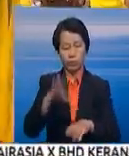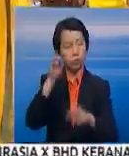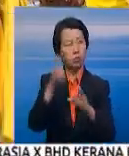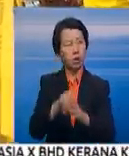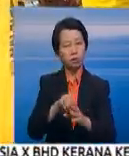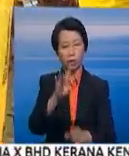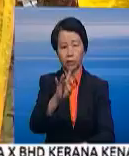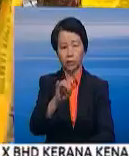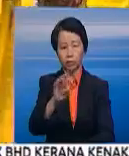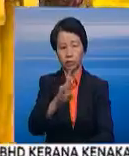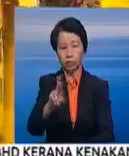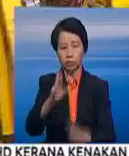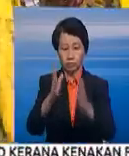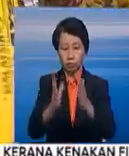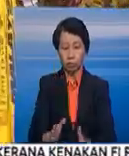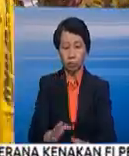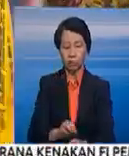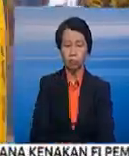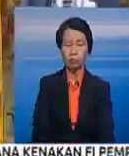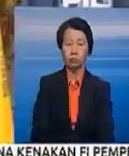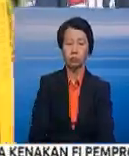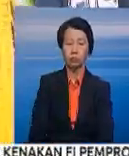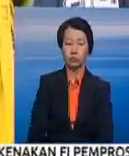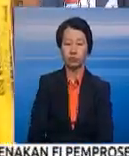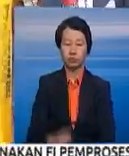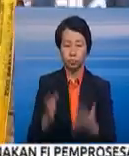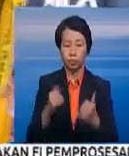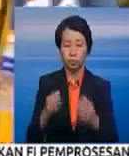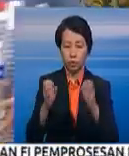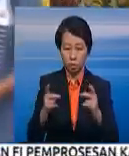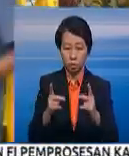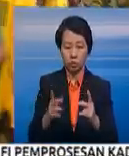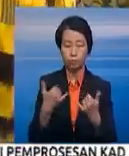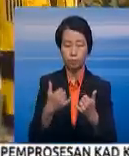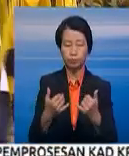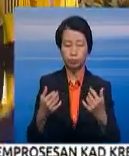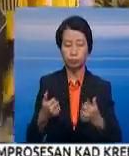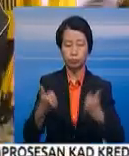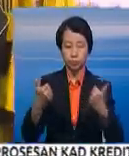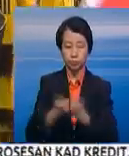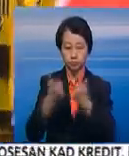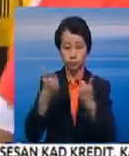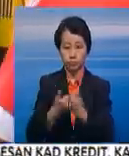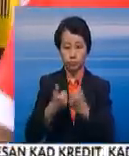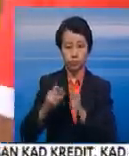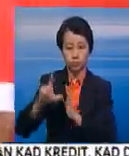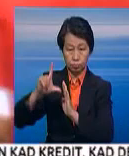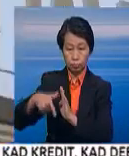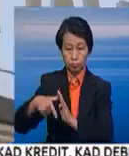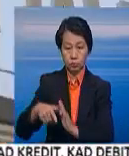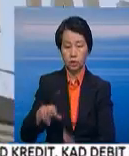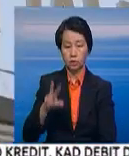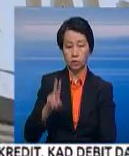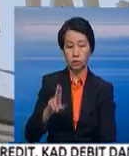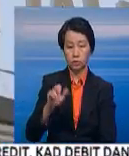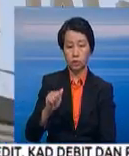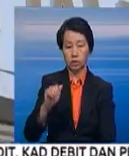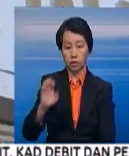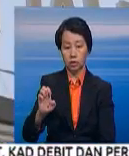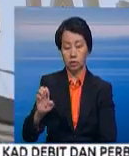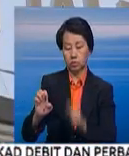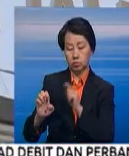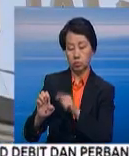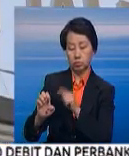80,000 penonton. Baik, berbalik kepada pertemuan yang bakal berlangsung sebentar saja lagi. UAE adalah